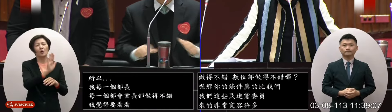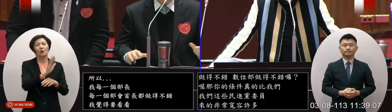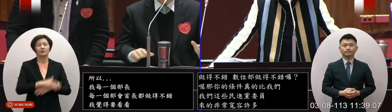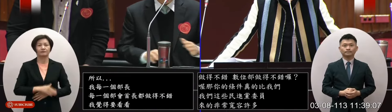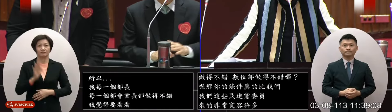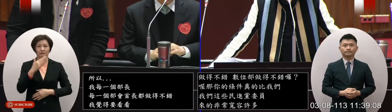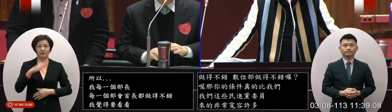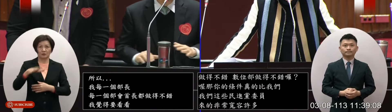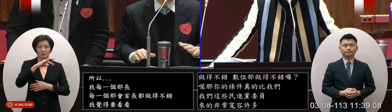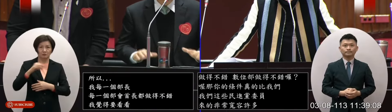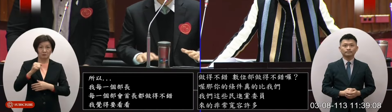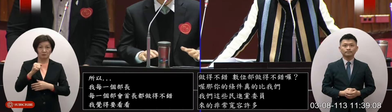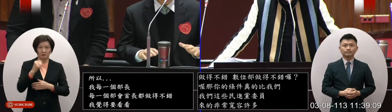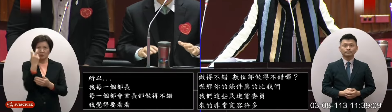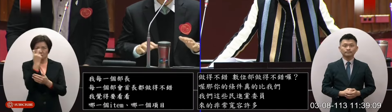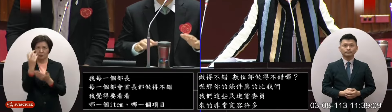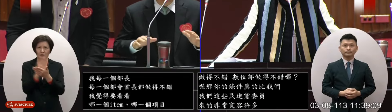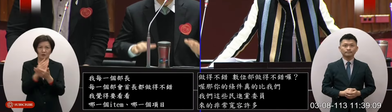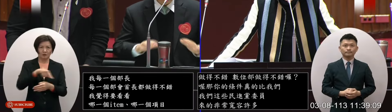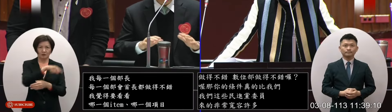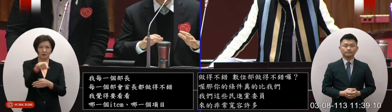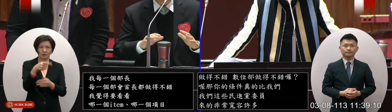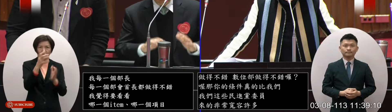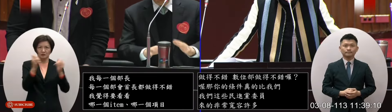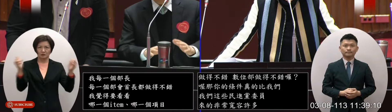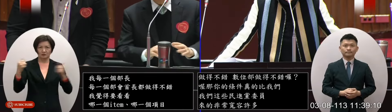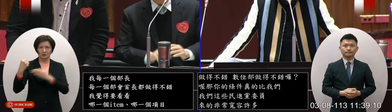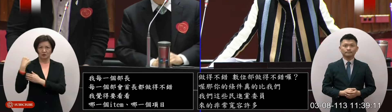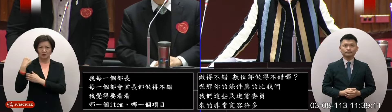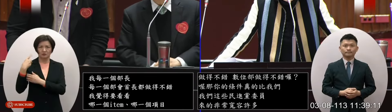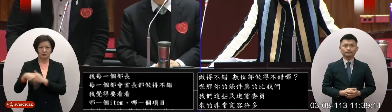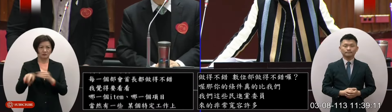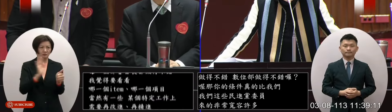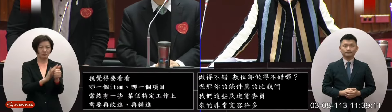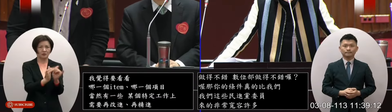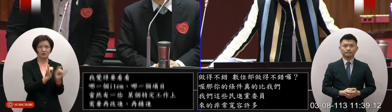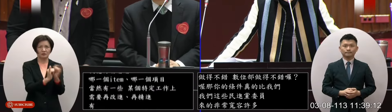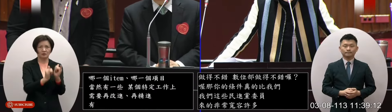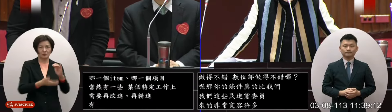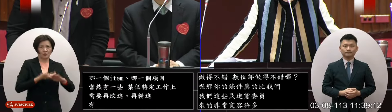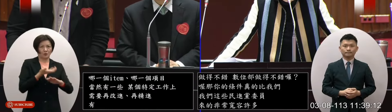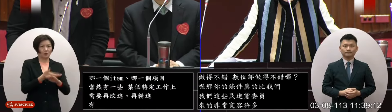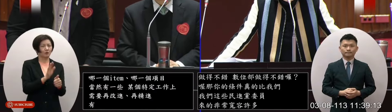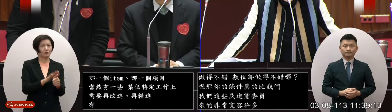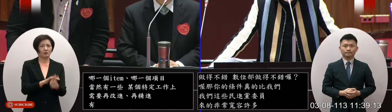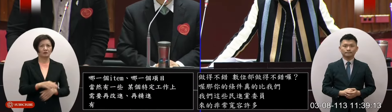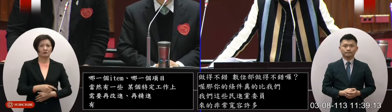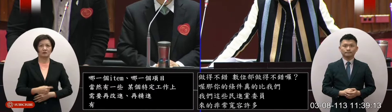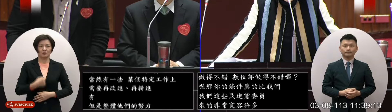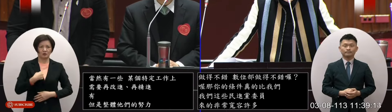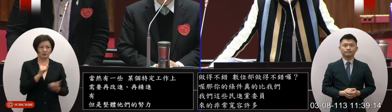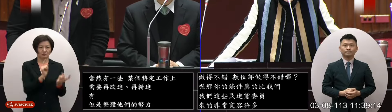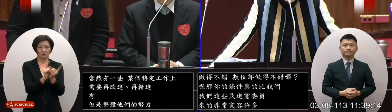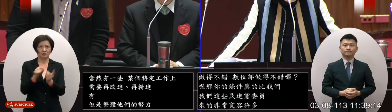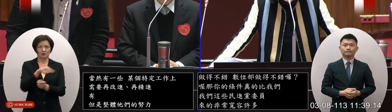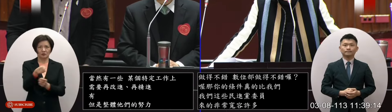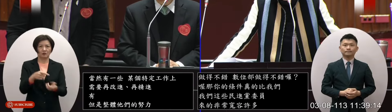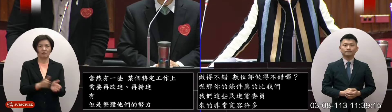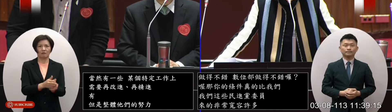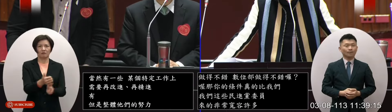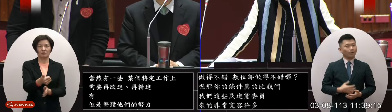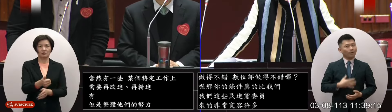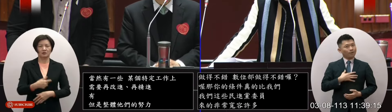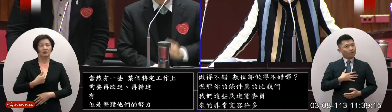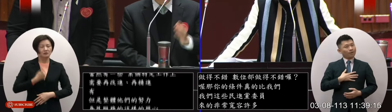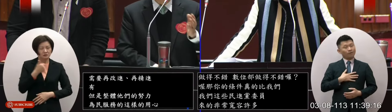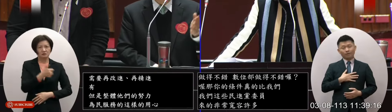是整体他们的努力为民服务的这样的一个用心，我想我给他们都有很大的肯定，感